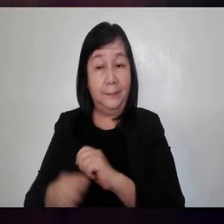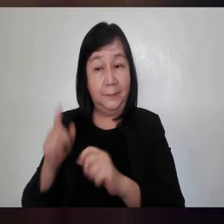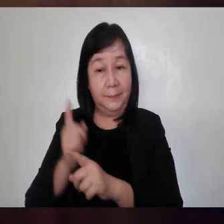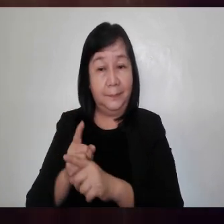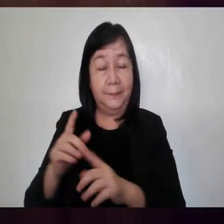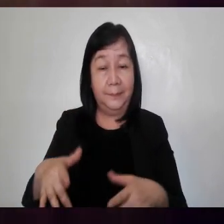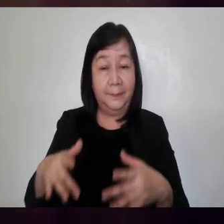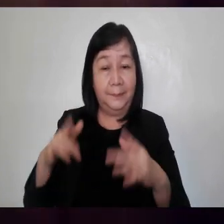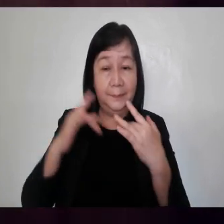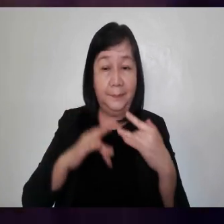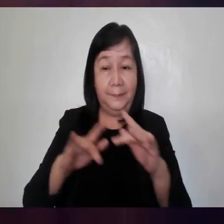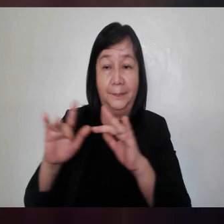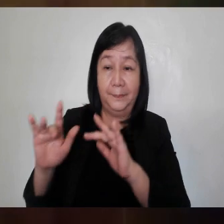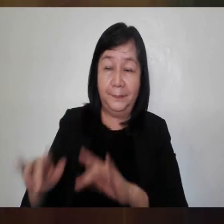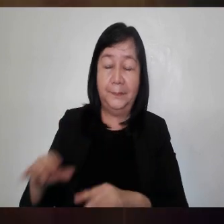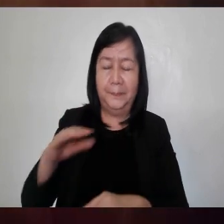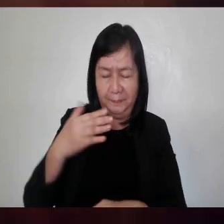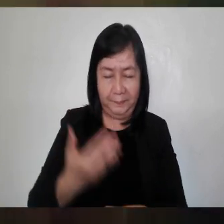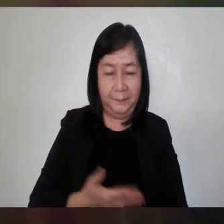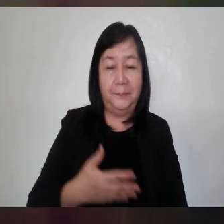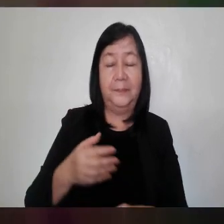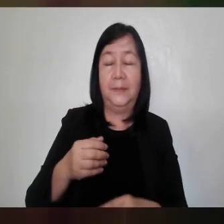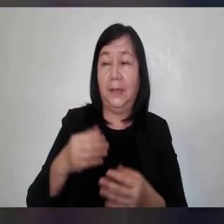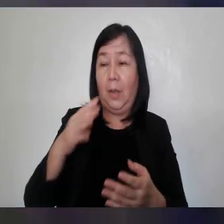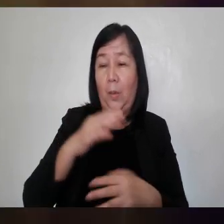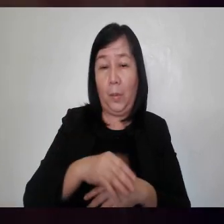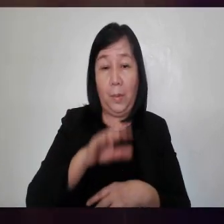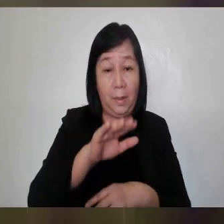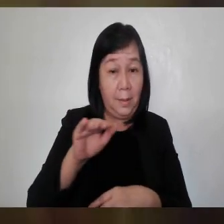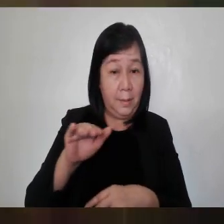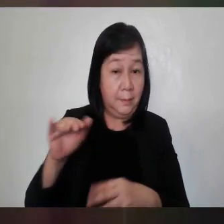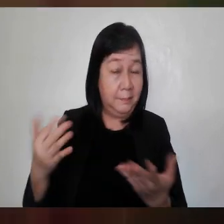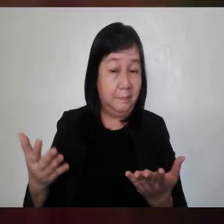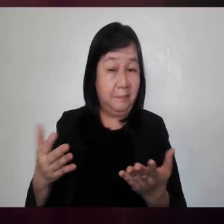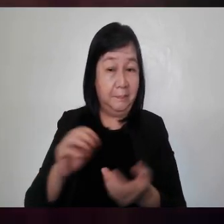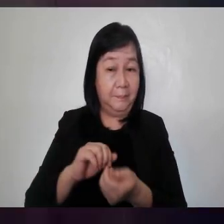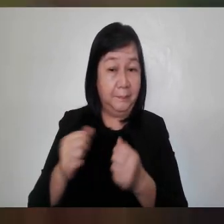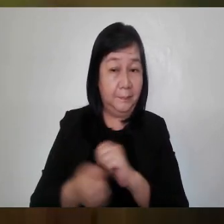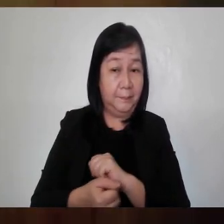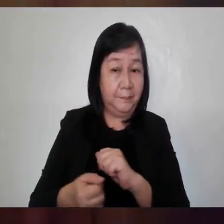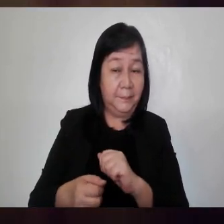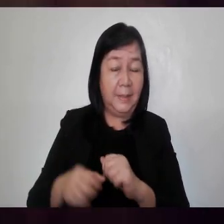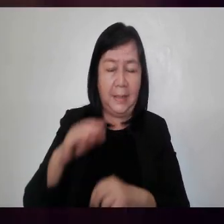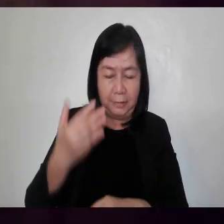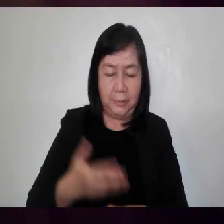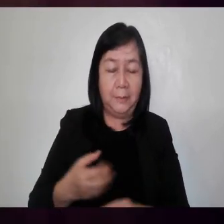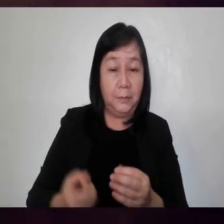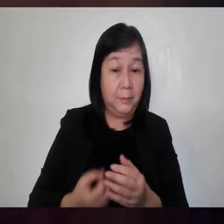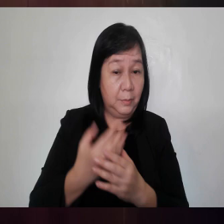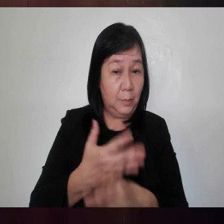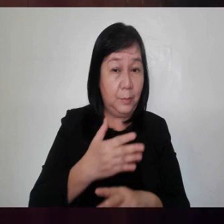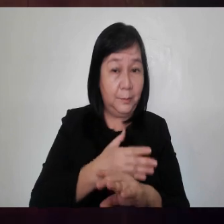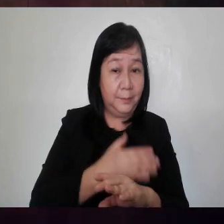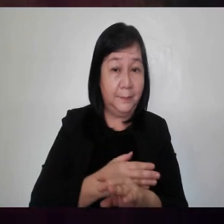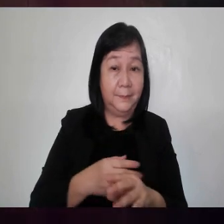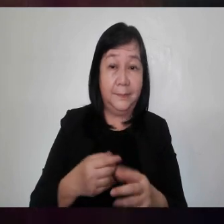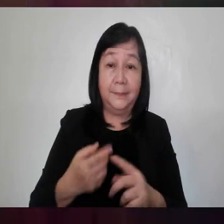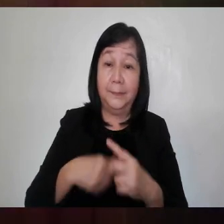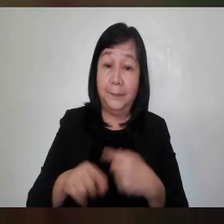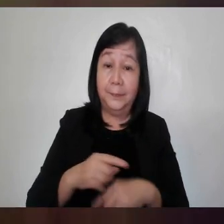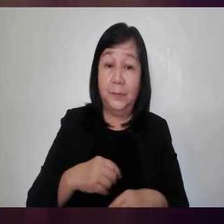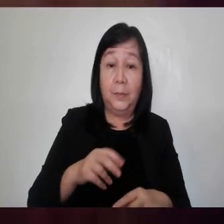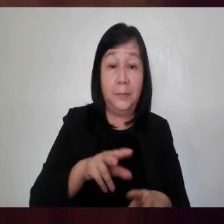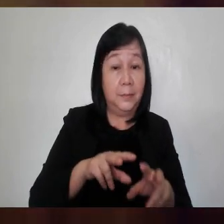awa. Tayo rin ay tinatawag sa pagbabagong loob. Inaanyayahan tayo ng Diyos na lumagho mula sa